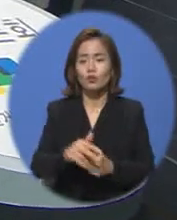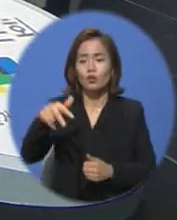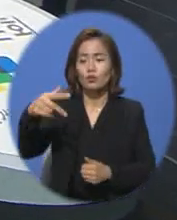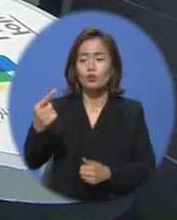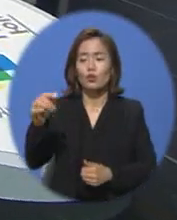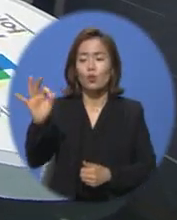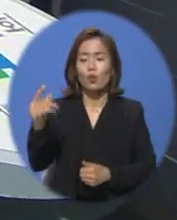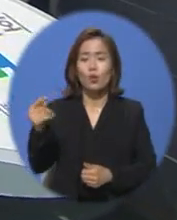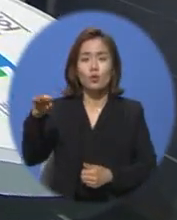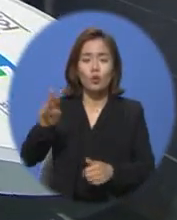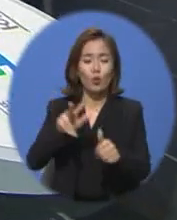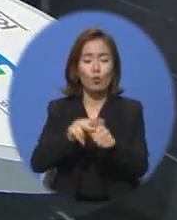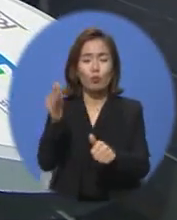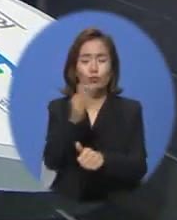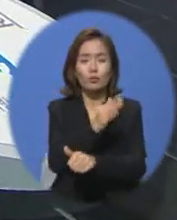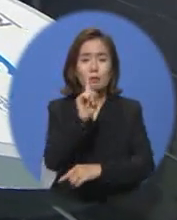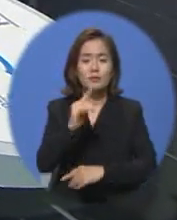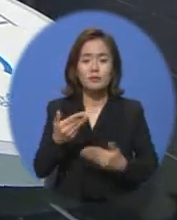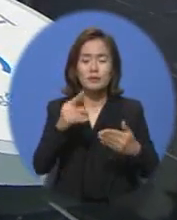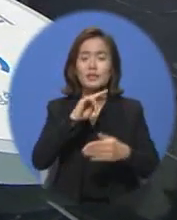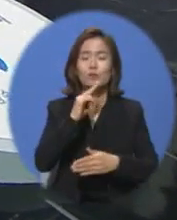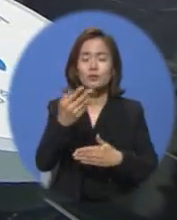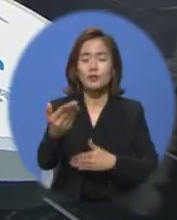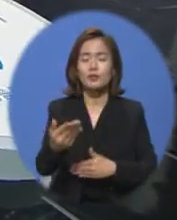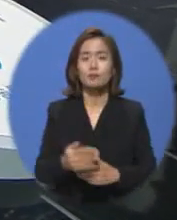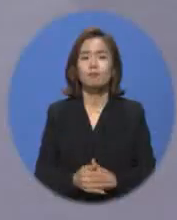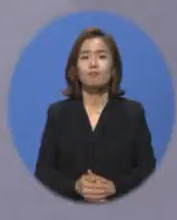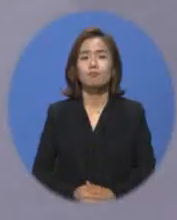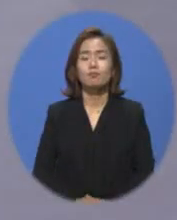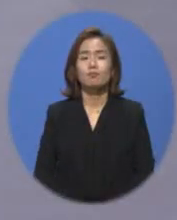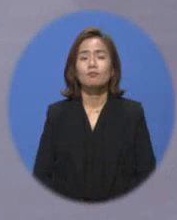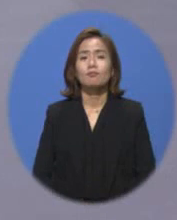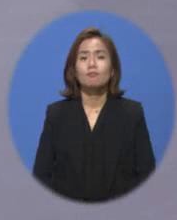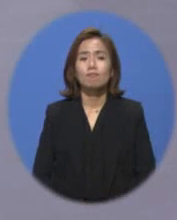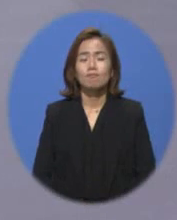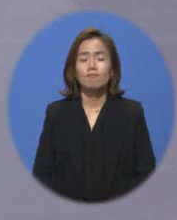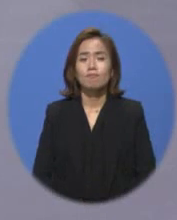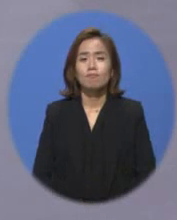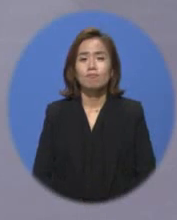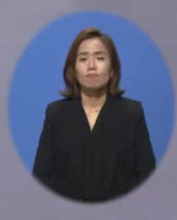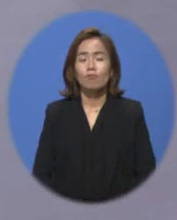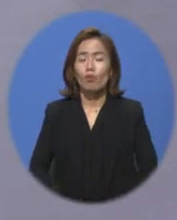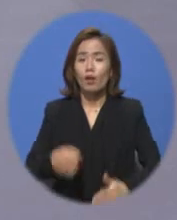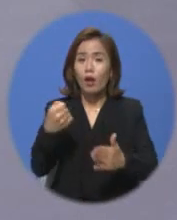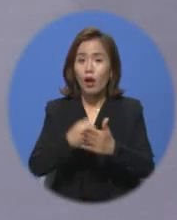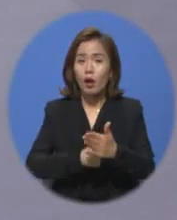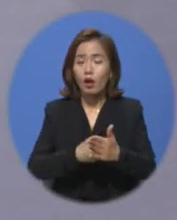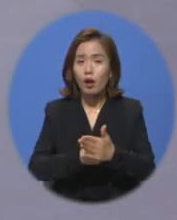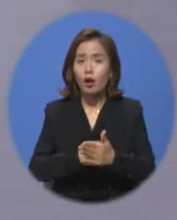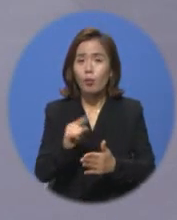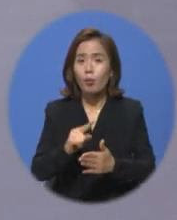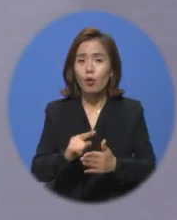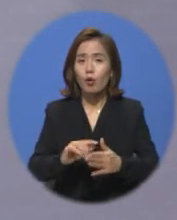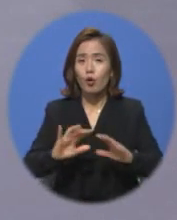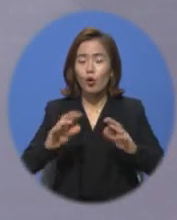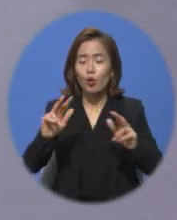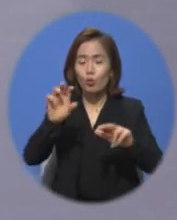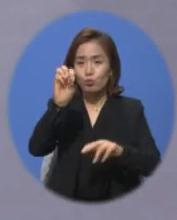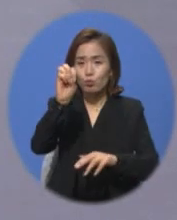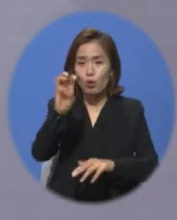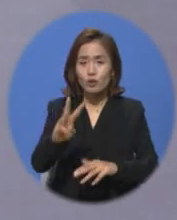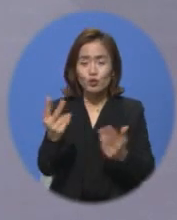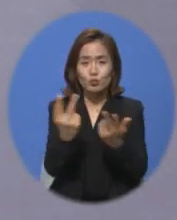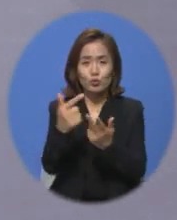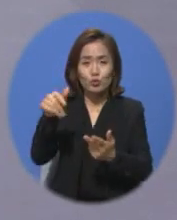먼저 조소후보의공약을들어보겠습니다.2 분드리겠습니다.예. 안타깝게도북구는